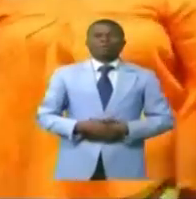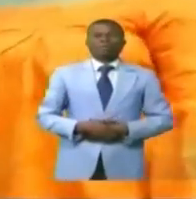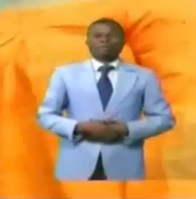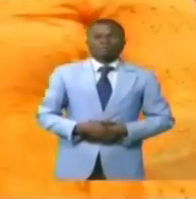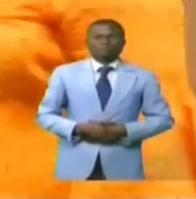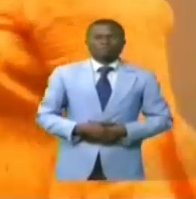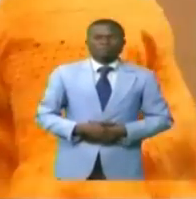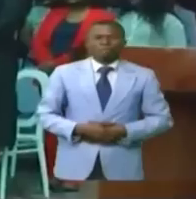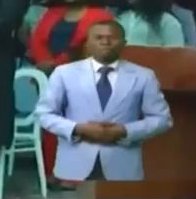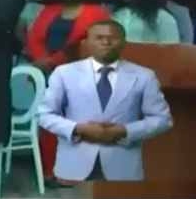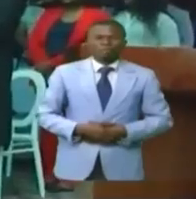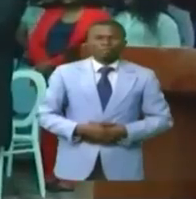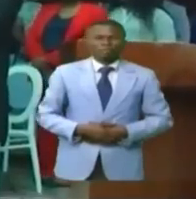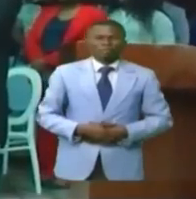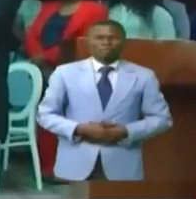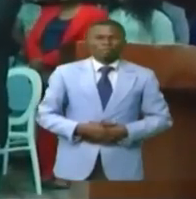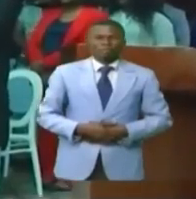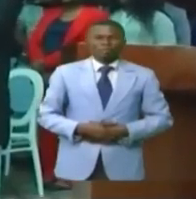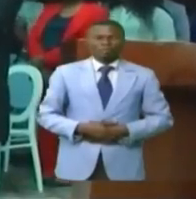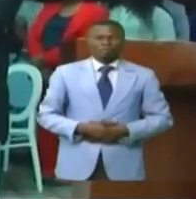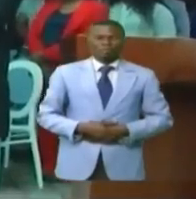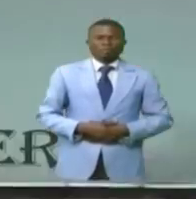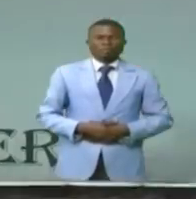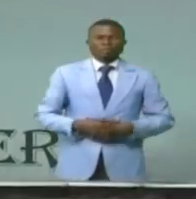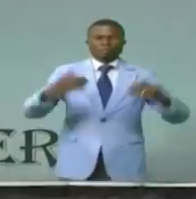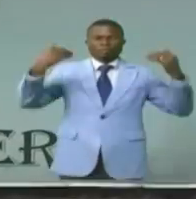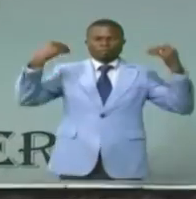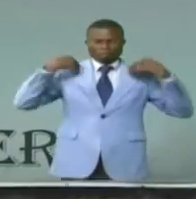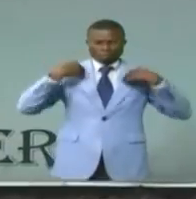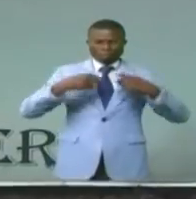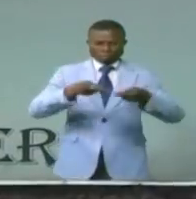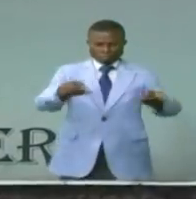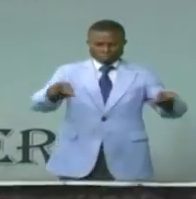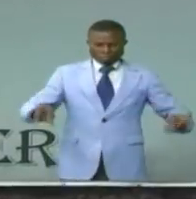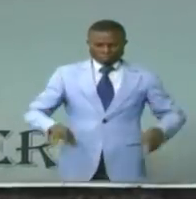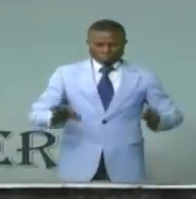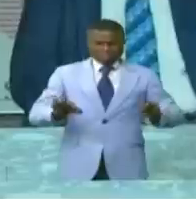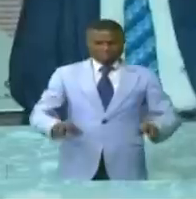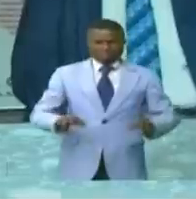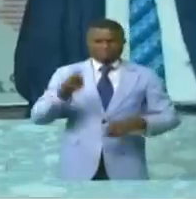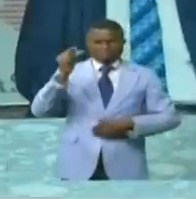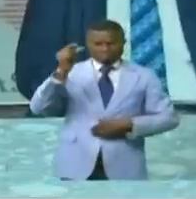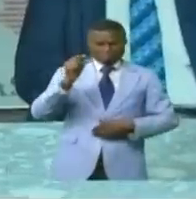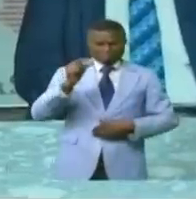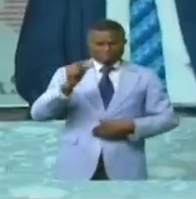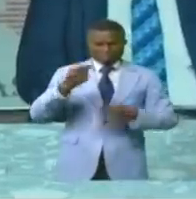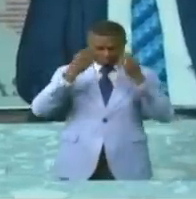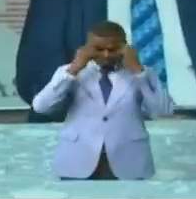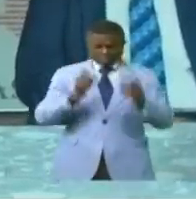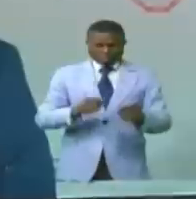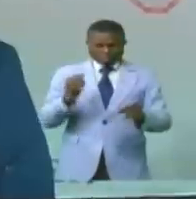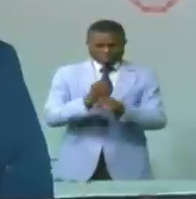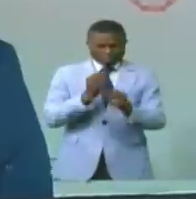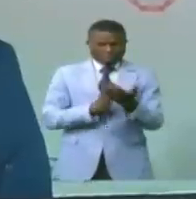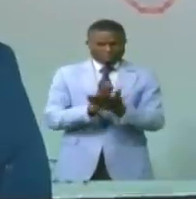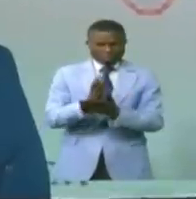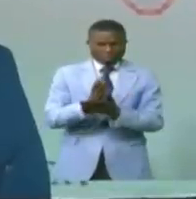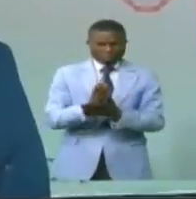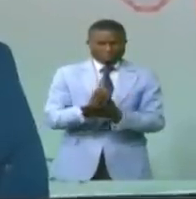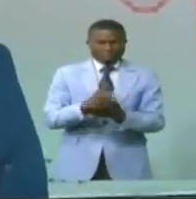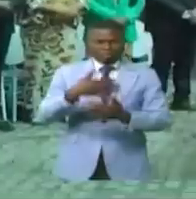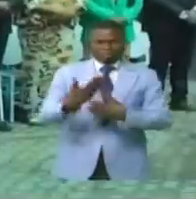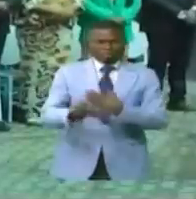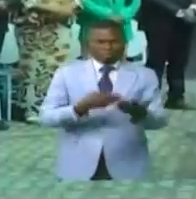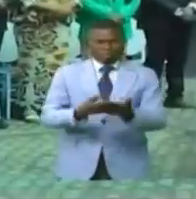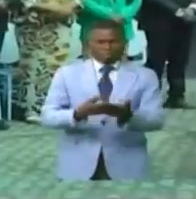problèmes socio-professionnels des agents et cadres du cadastre minier vont désormais être traités dans la sérénité. C'est sur ce fondement